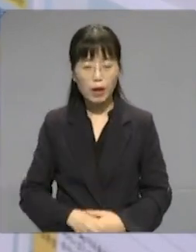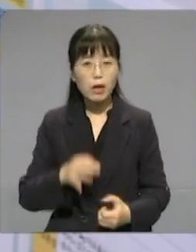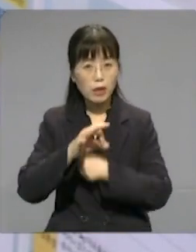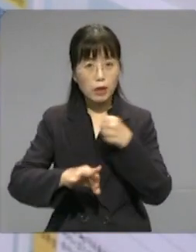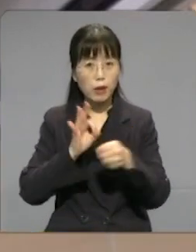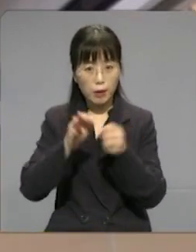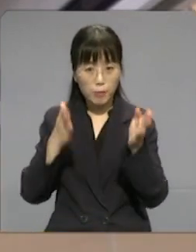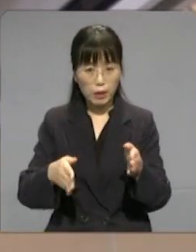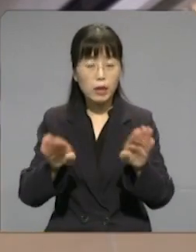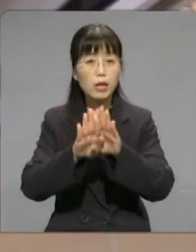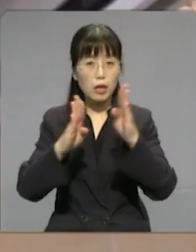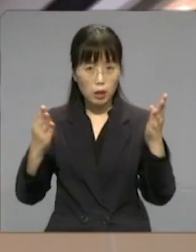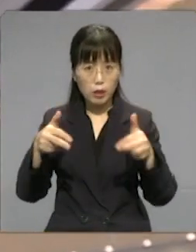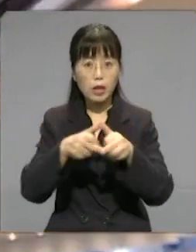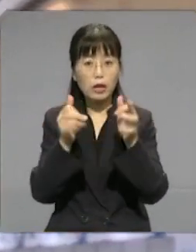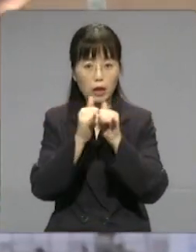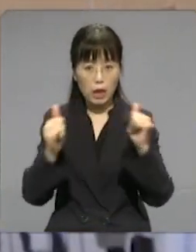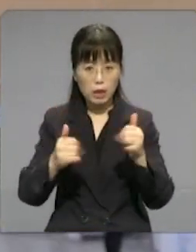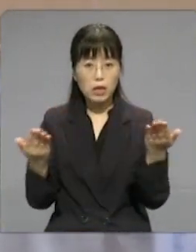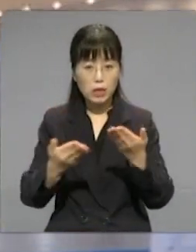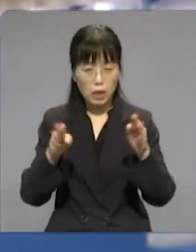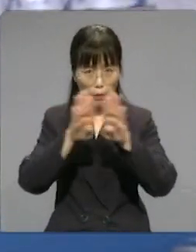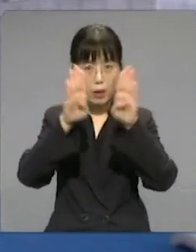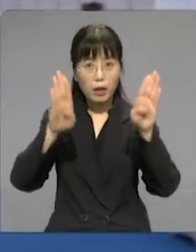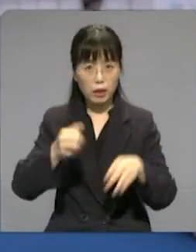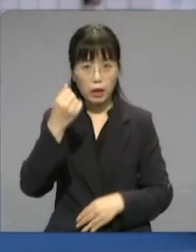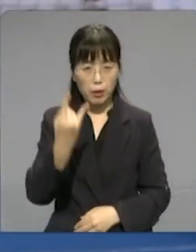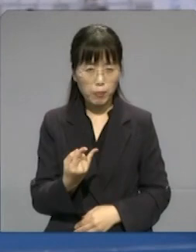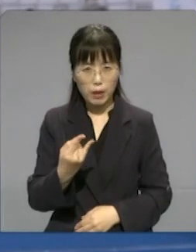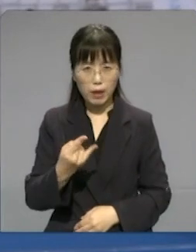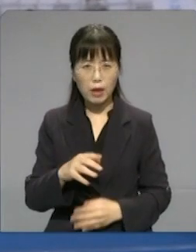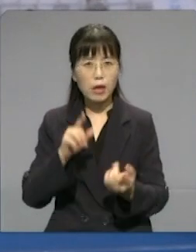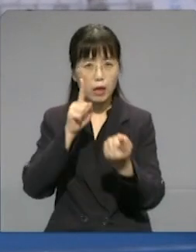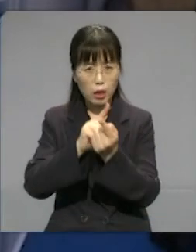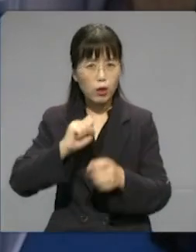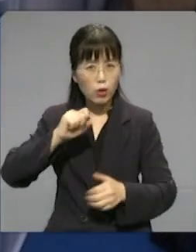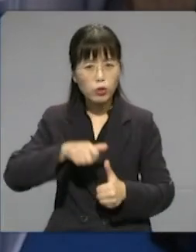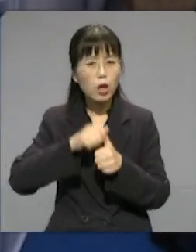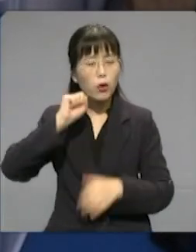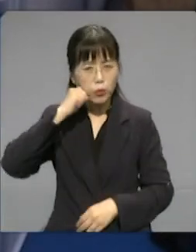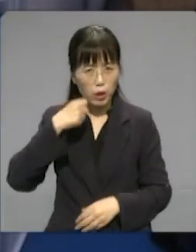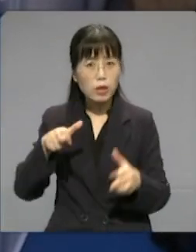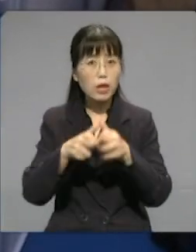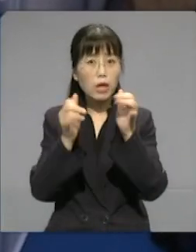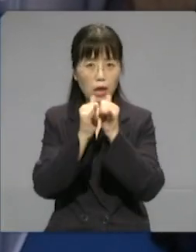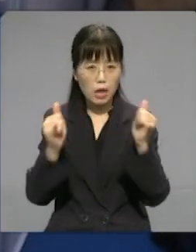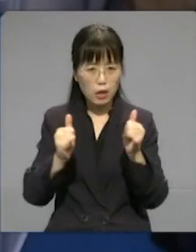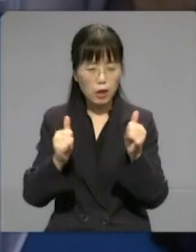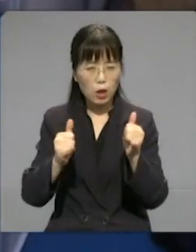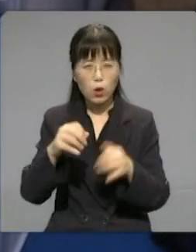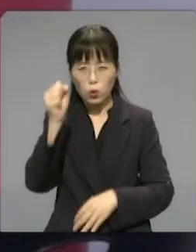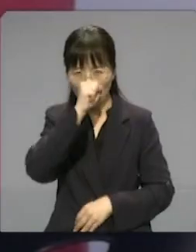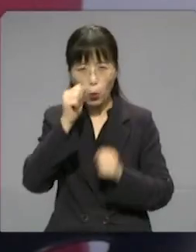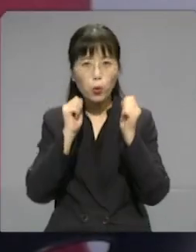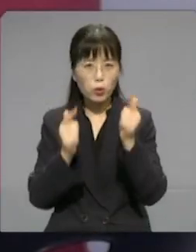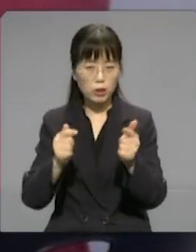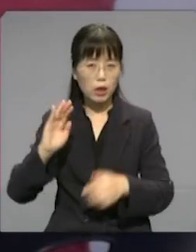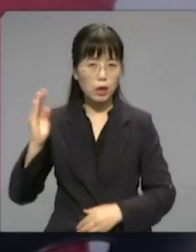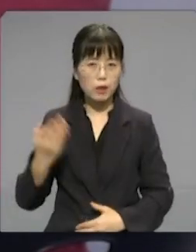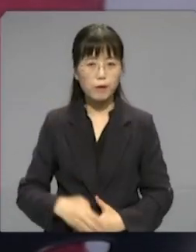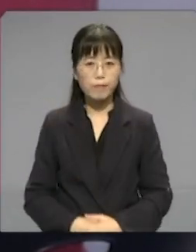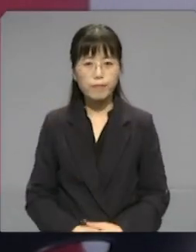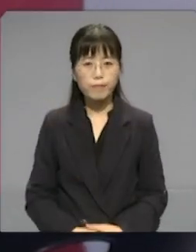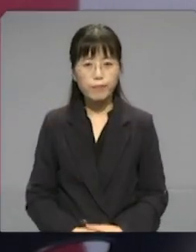만에 다시 열린 인천 장애인 일자리 박람회. 상대적으로 채용난이 심한 장애인에겐 가뭄의 단비 같은